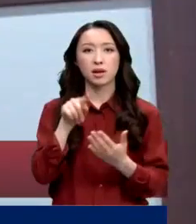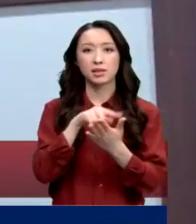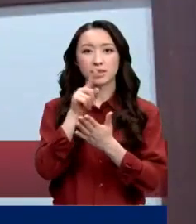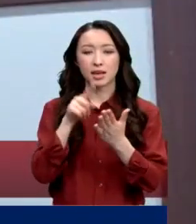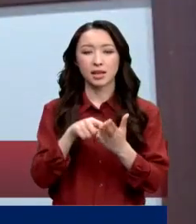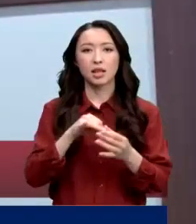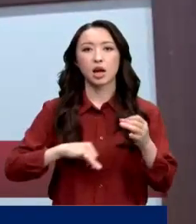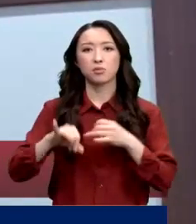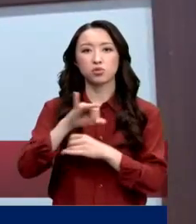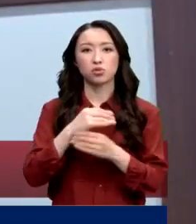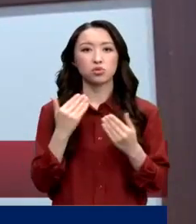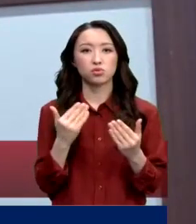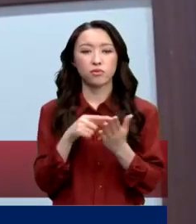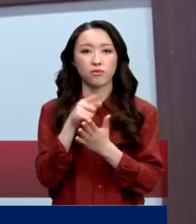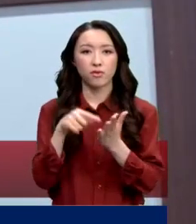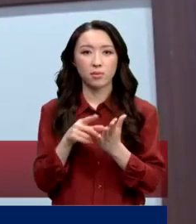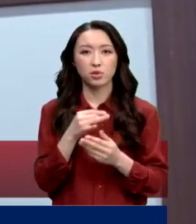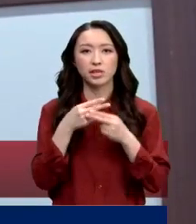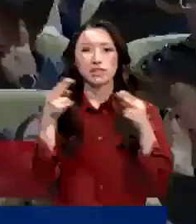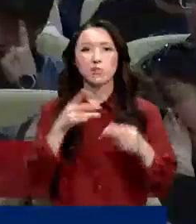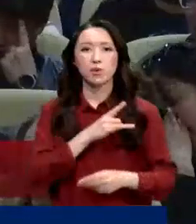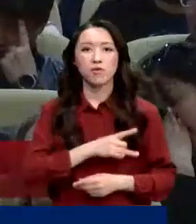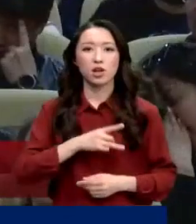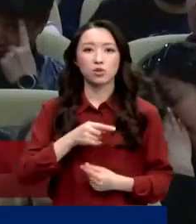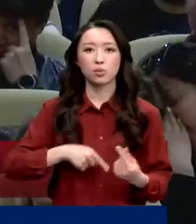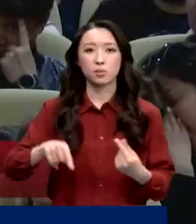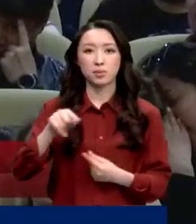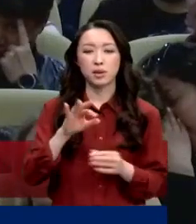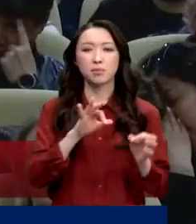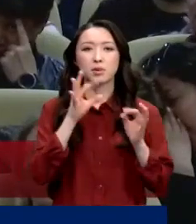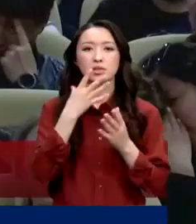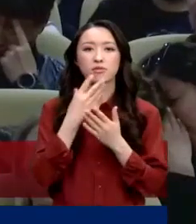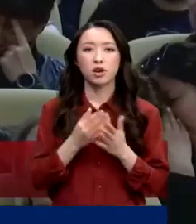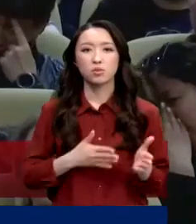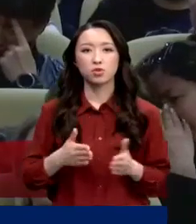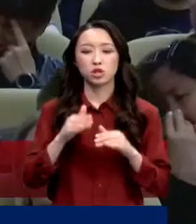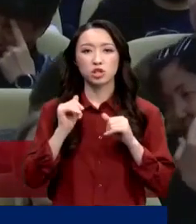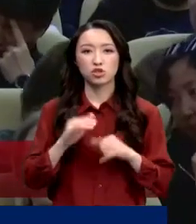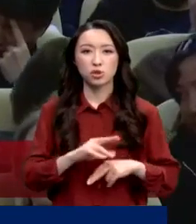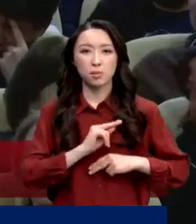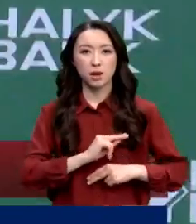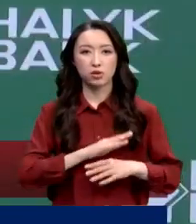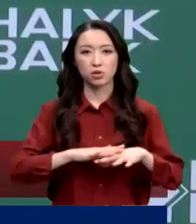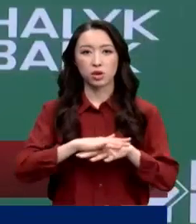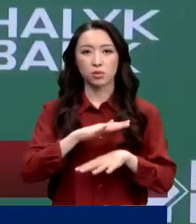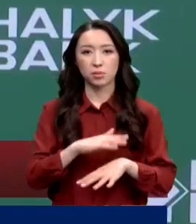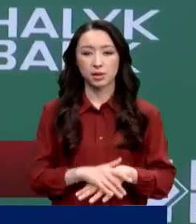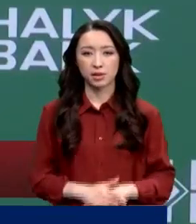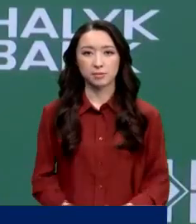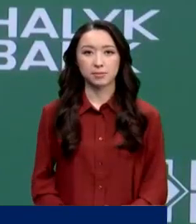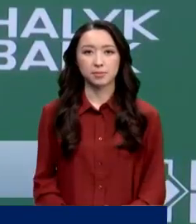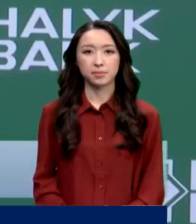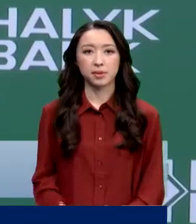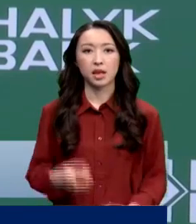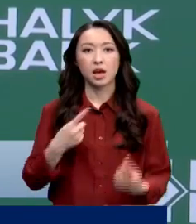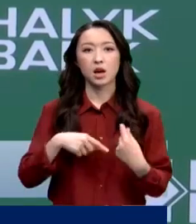обсудить существующие вопросы и темы, волнующие бизнес. Предлагали свои пути решения в партнерстве с Халык-банком. И, конечно же, мы видим,